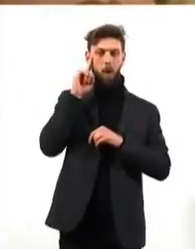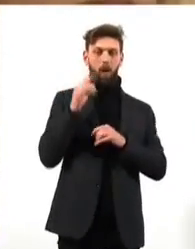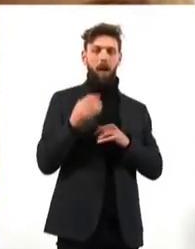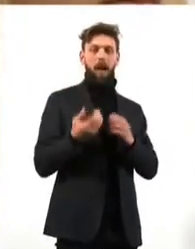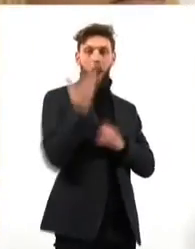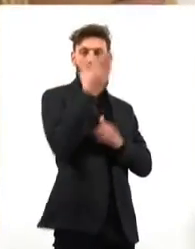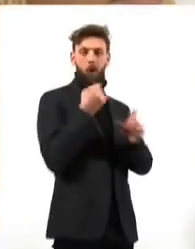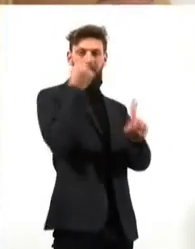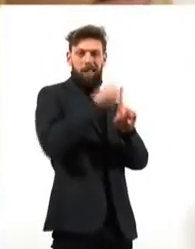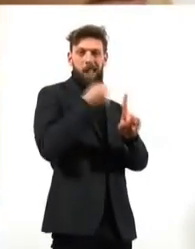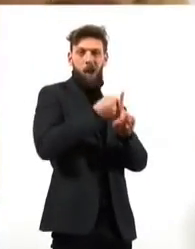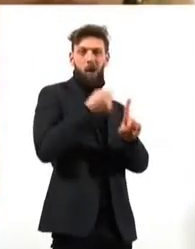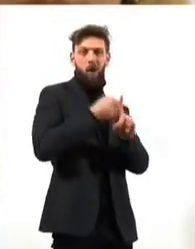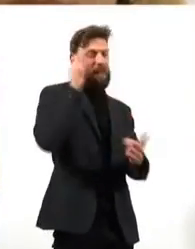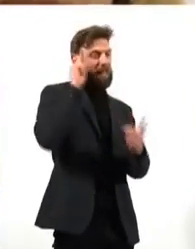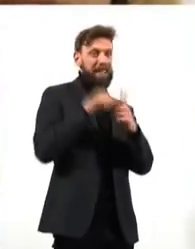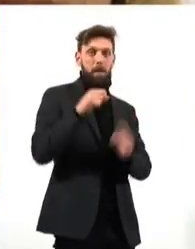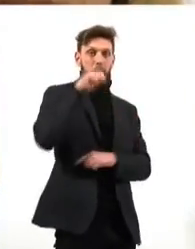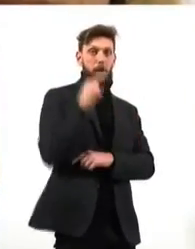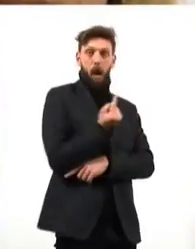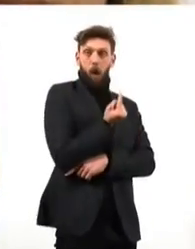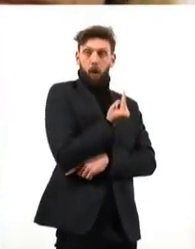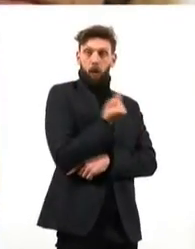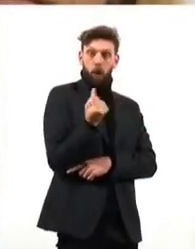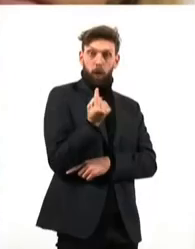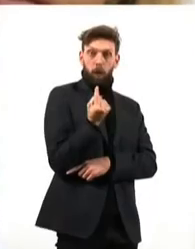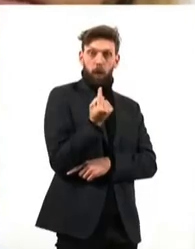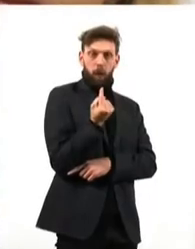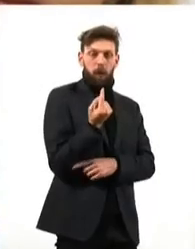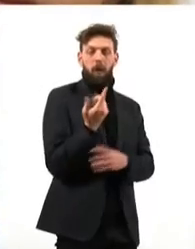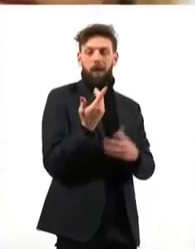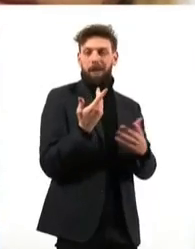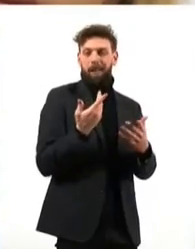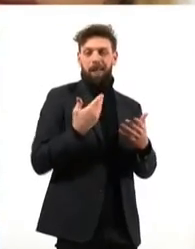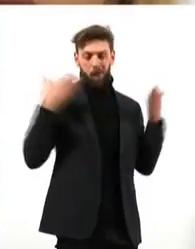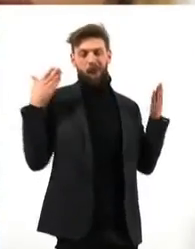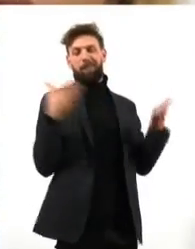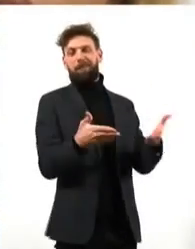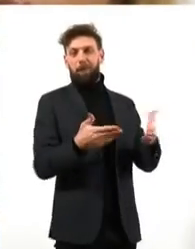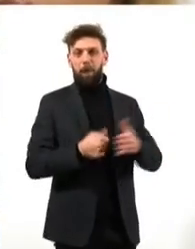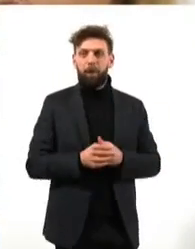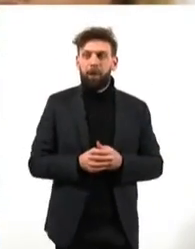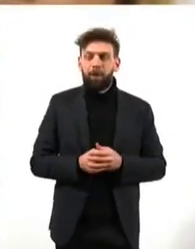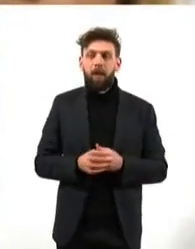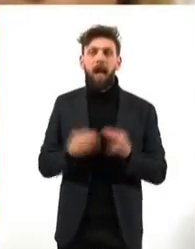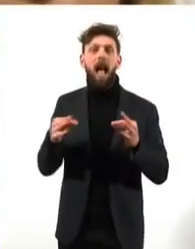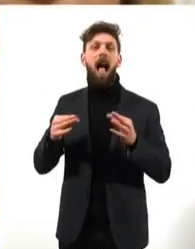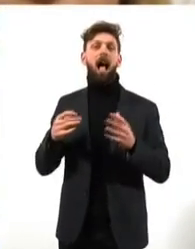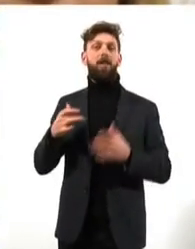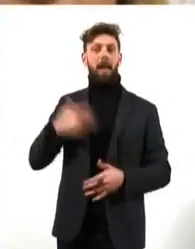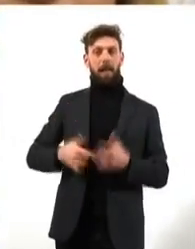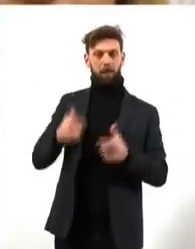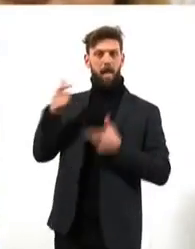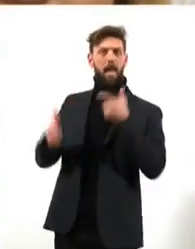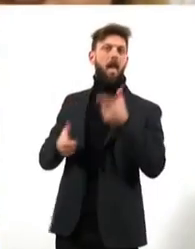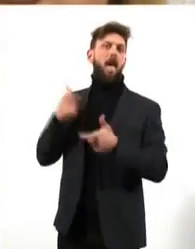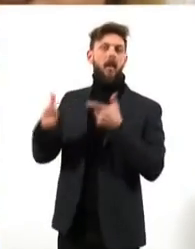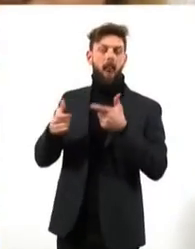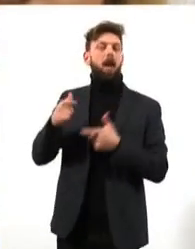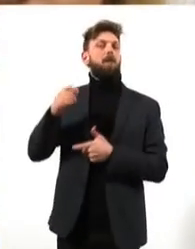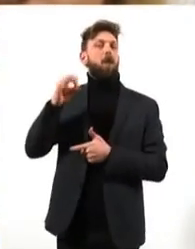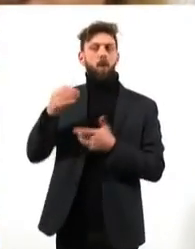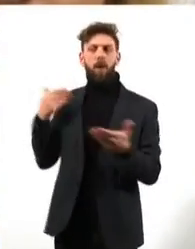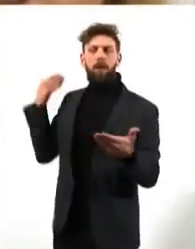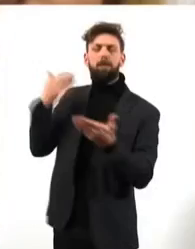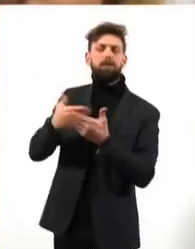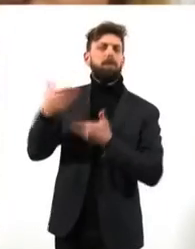combat qui est celui de la monoparentalité et du logement des familles monoparentales. J'y reviendrai. Sur la précarité menstruelle, il y a eu pas mal d'avancées ces